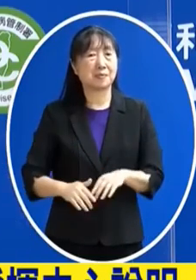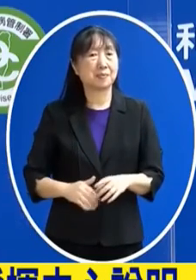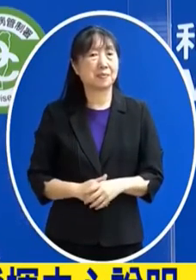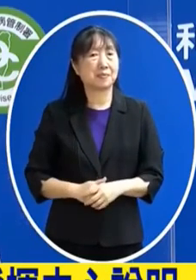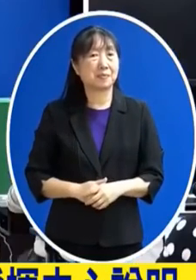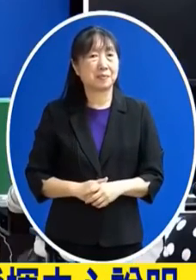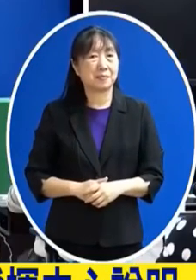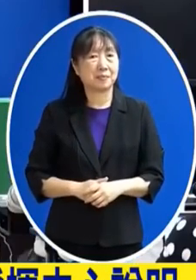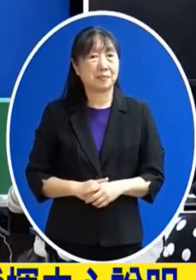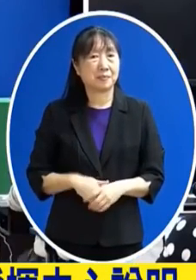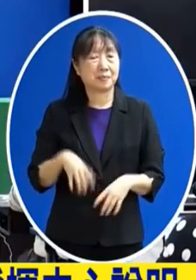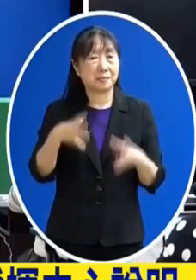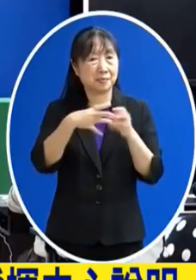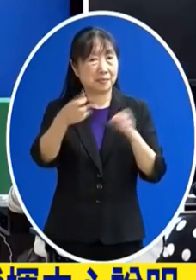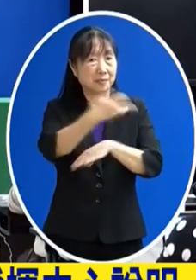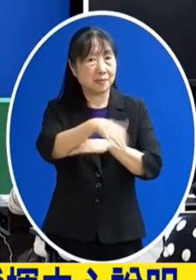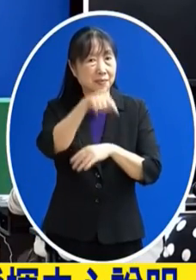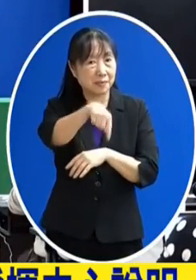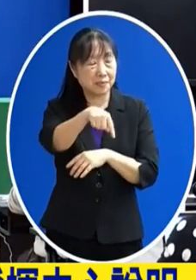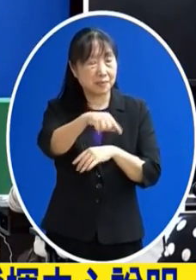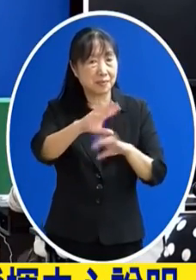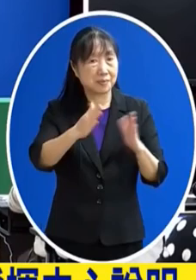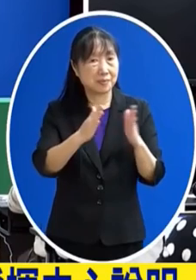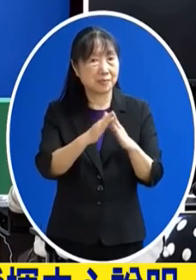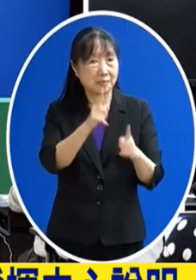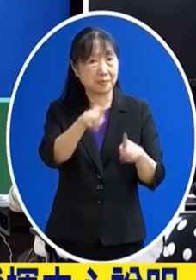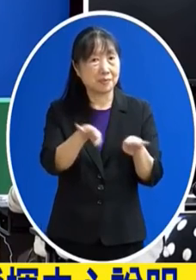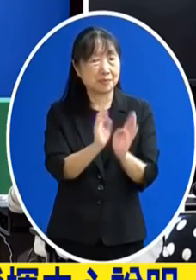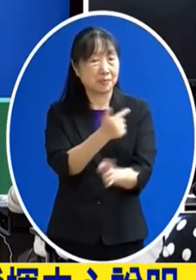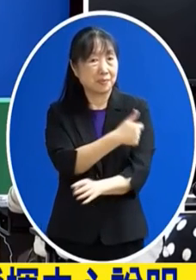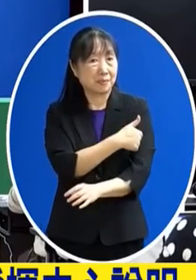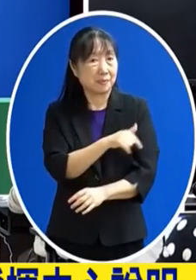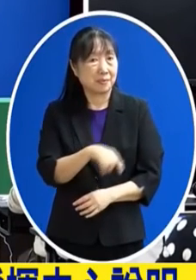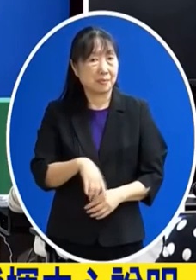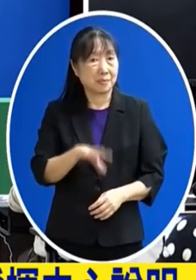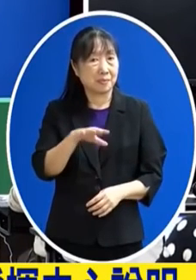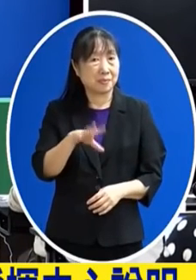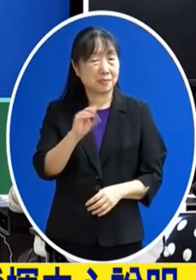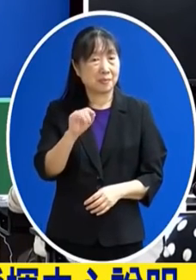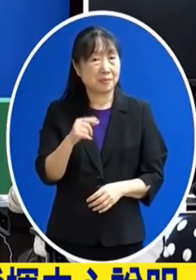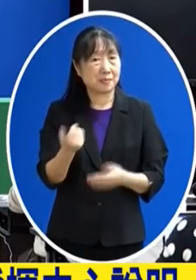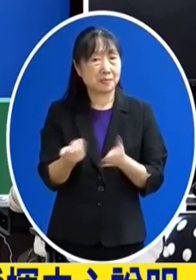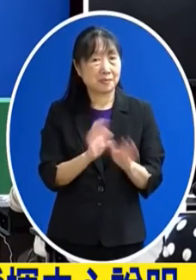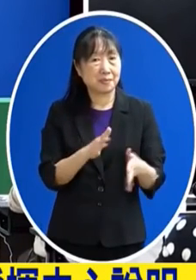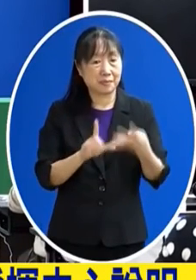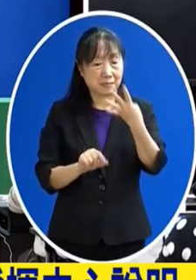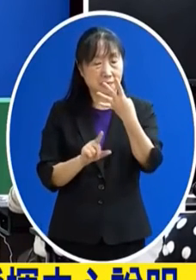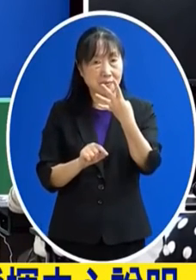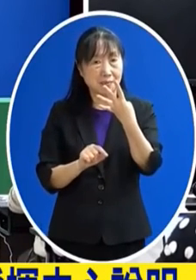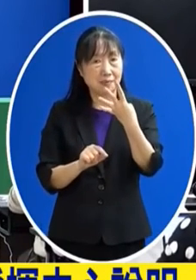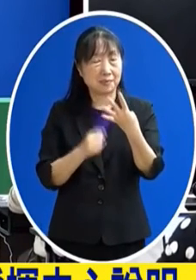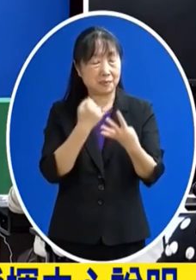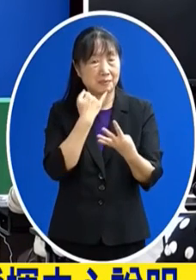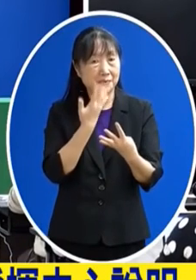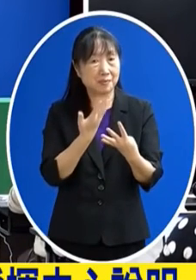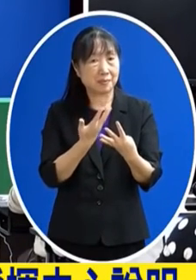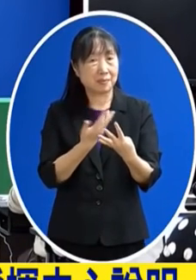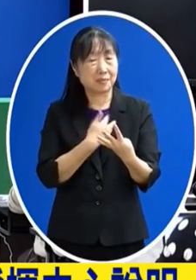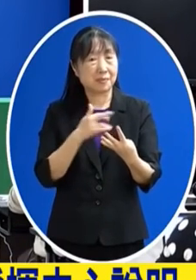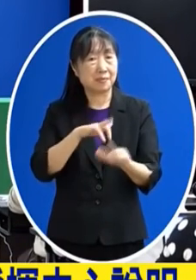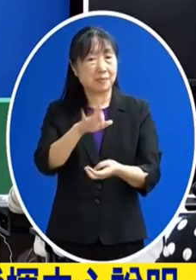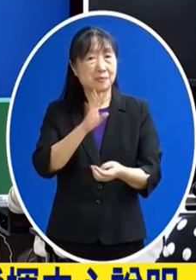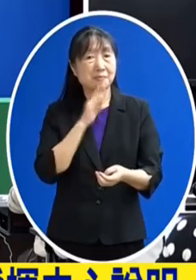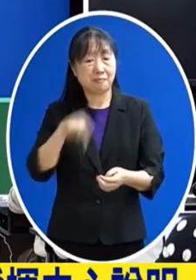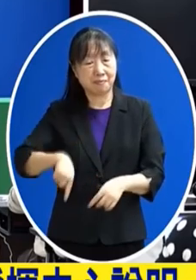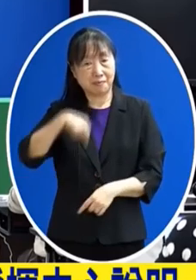长，想请问一下，就说柏流已经开始施打疫苗，然后也预计在这个四月多的时候达到50%以上。那我们目前